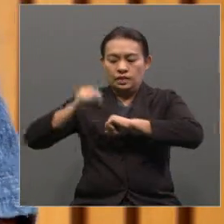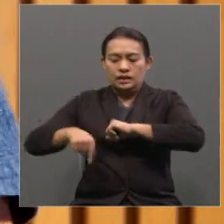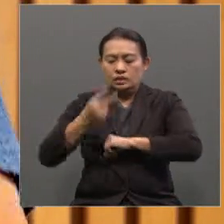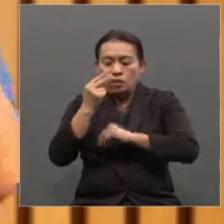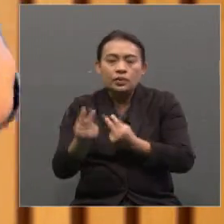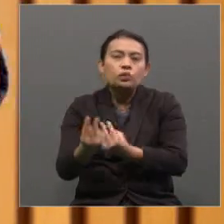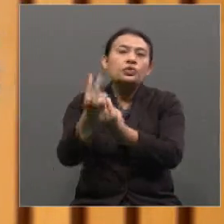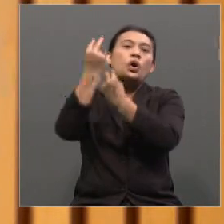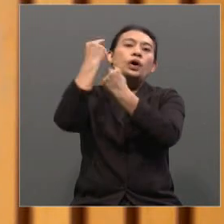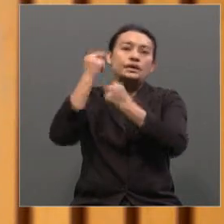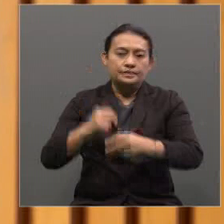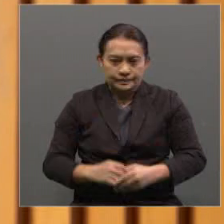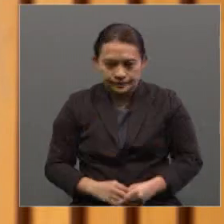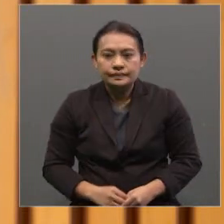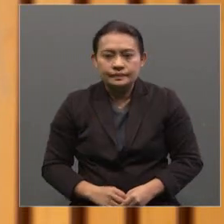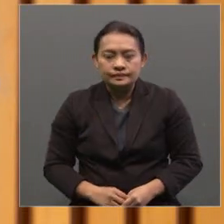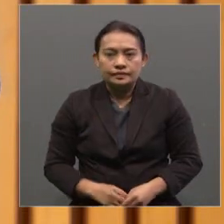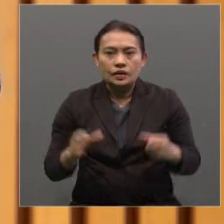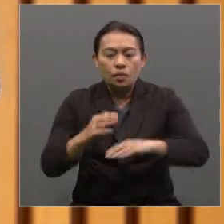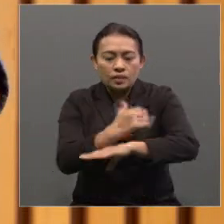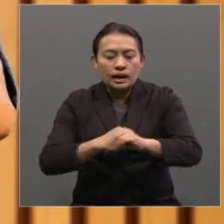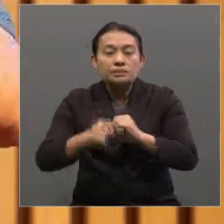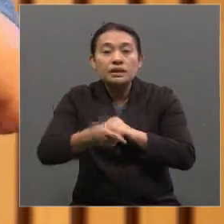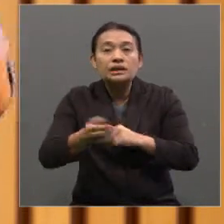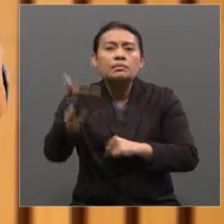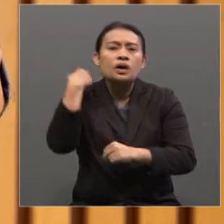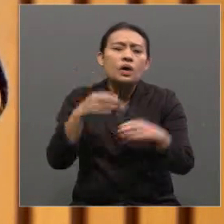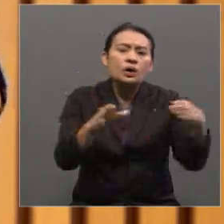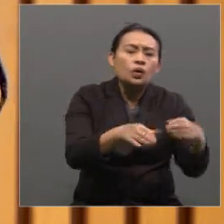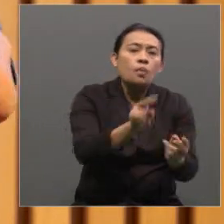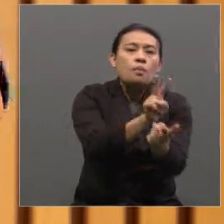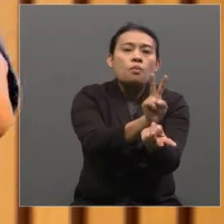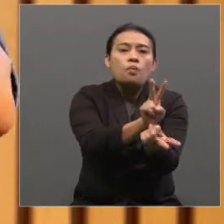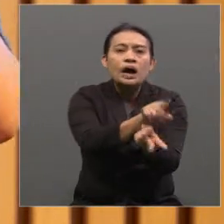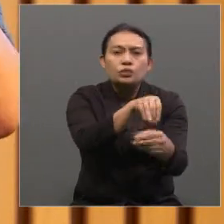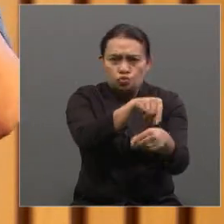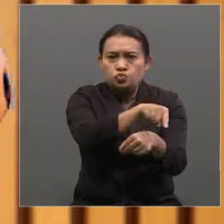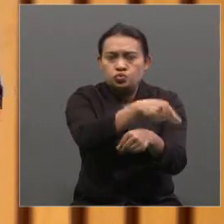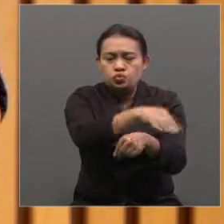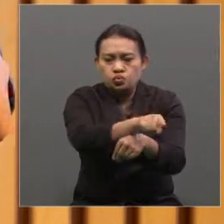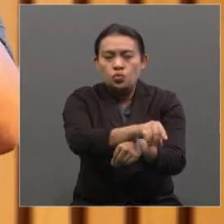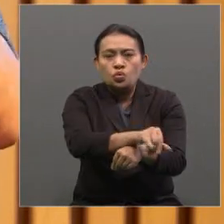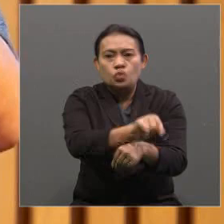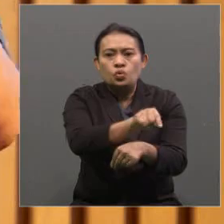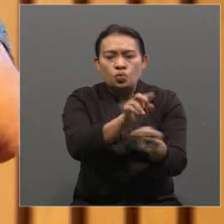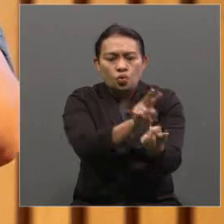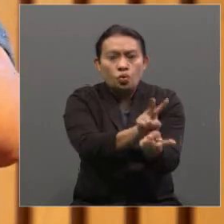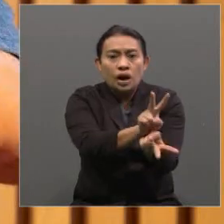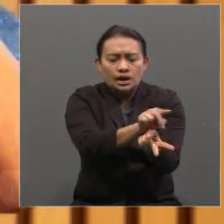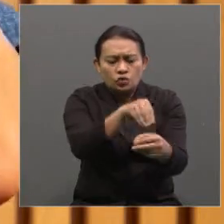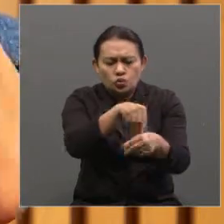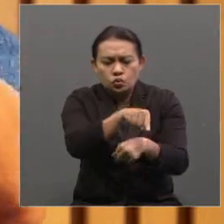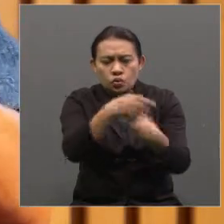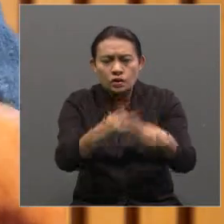งนี ้ โดยที่พื้นที่ทางการเมืองเดิมของรุ่น Y2K ก็ยังอยู่นะทุกวันนี้เราก็ยังเห็นว่าก็ยังต่อสู้กันเรื่องอะ